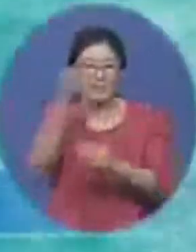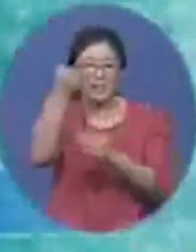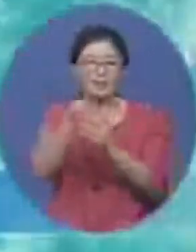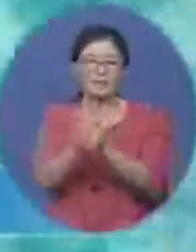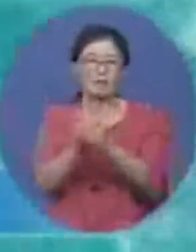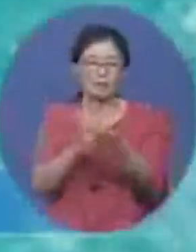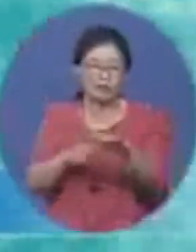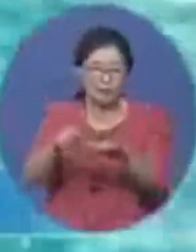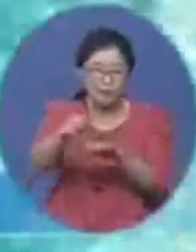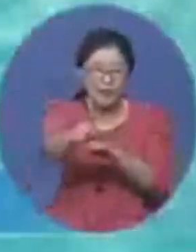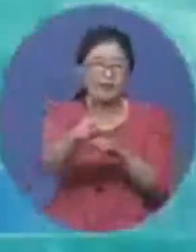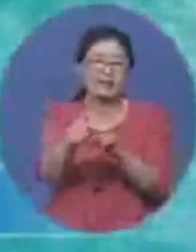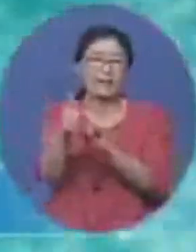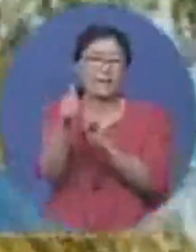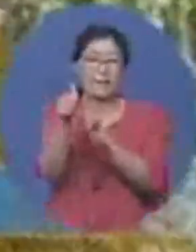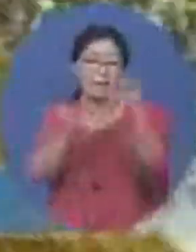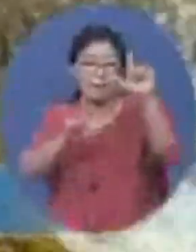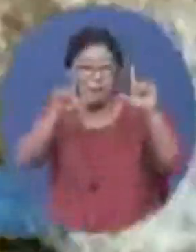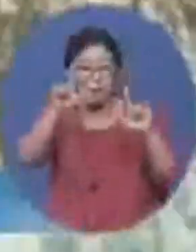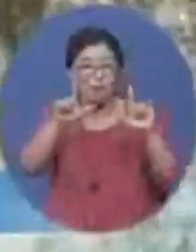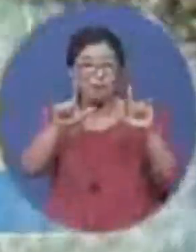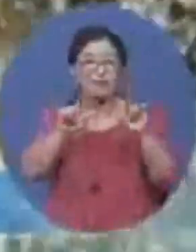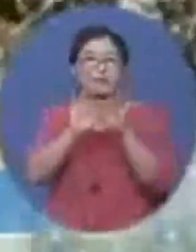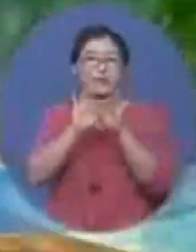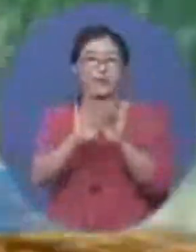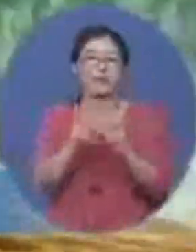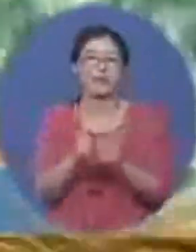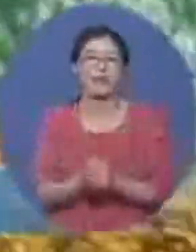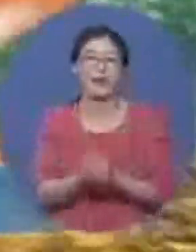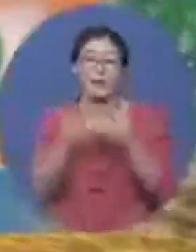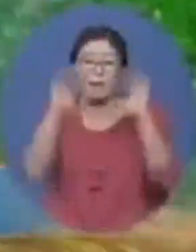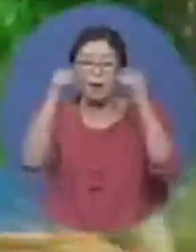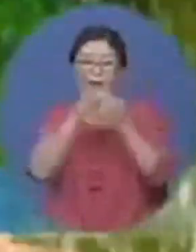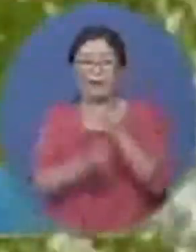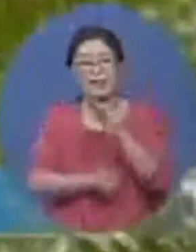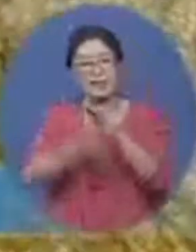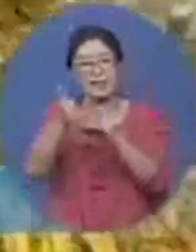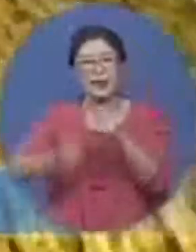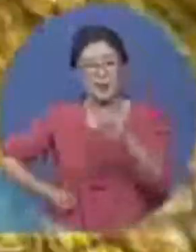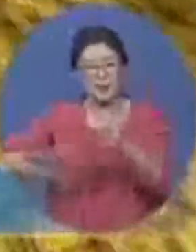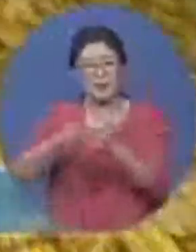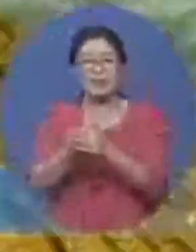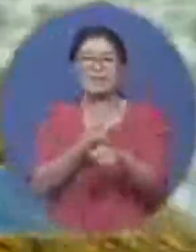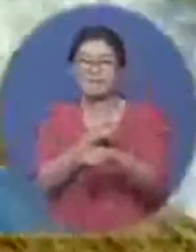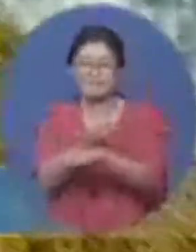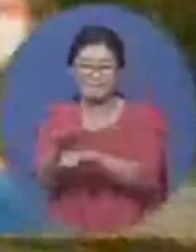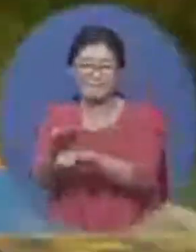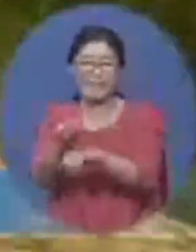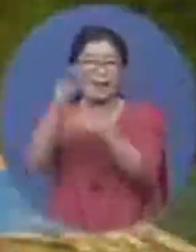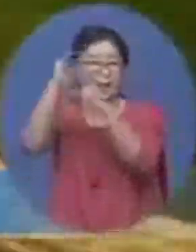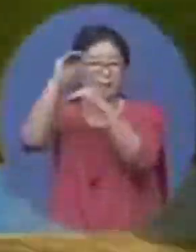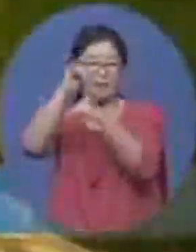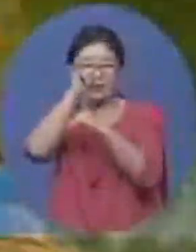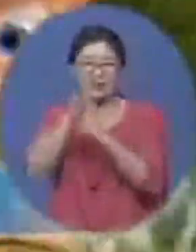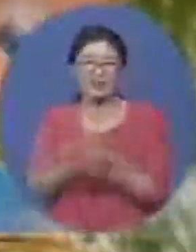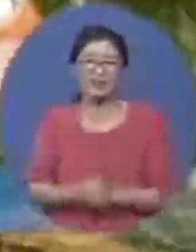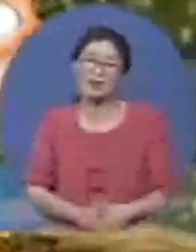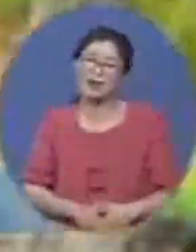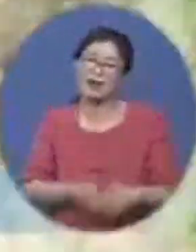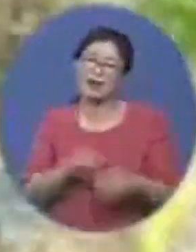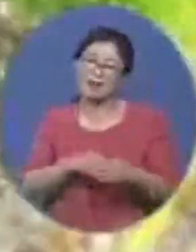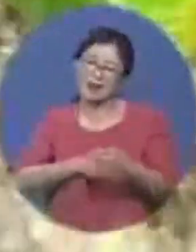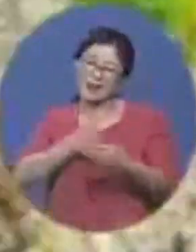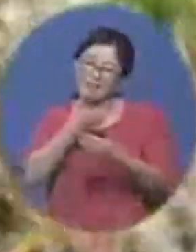통해 성장하는 어린이들에게 희망과 용기를 북돋아주는 메시지를 담고 있어 어린이들에게 뜨거운 반응을